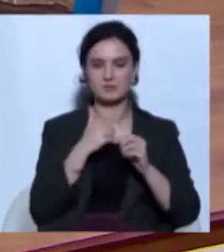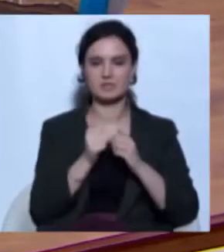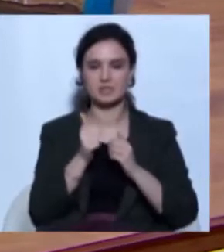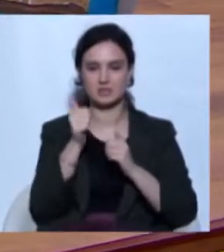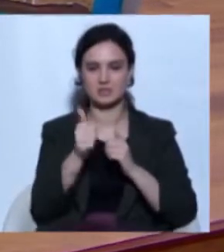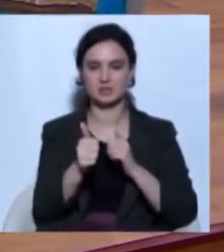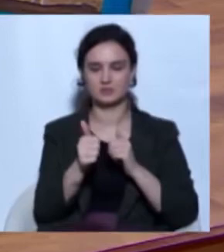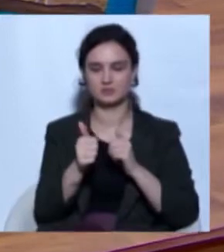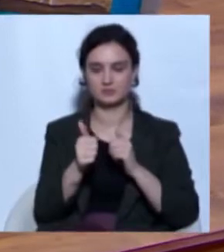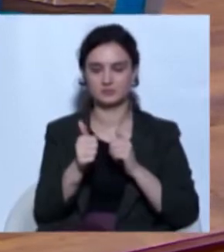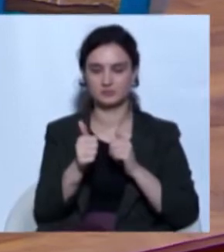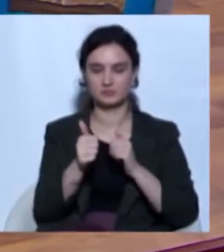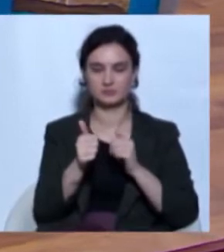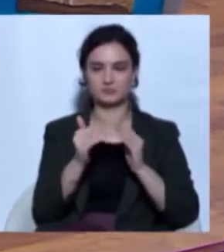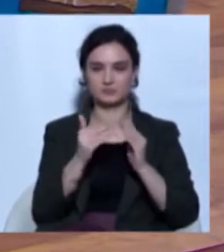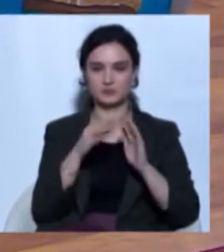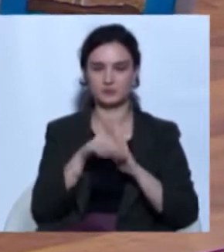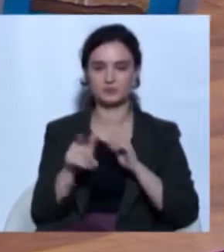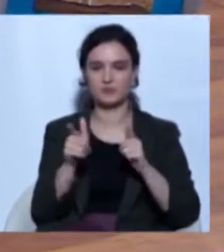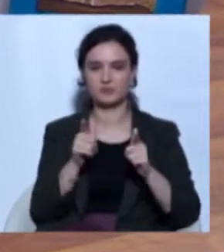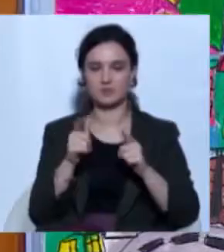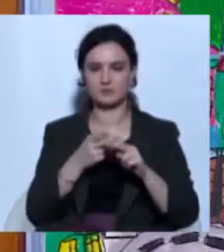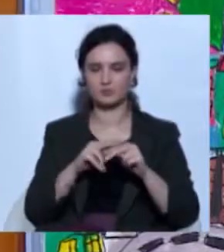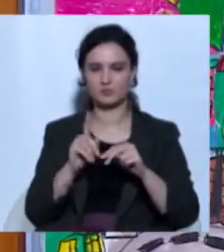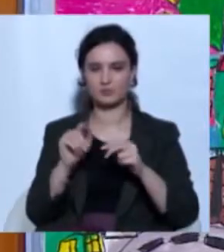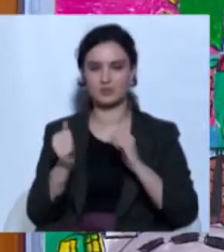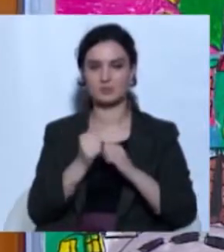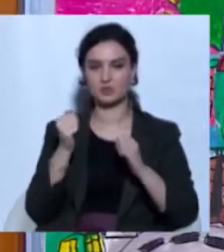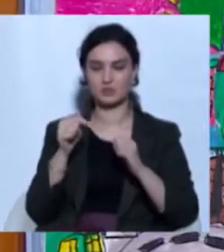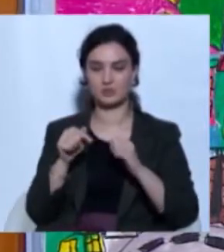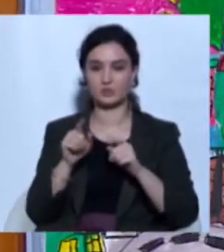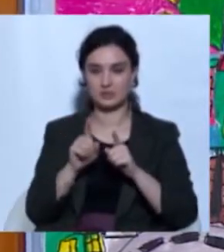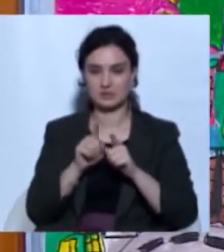წინასწარ სახში მომამზადე, იმიტომ რომ გამშრალიყო, აი ესეთი